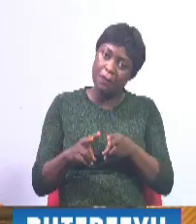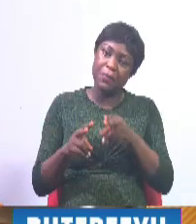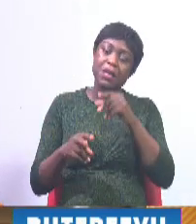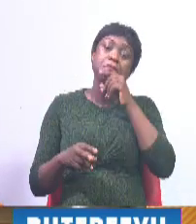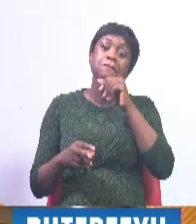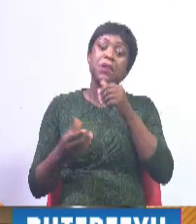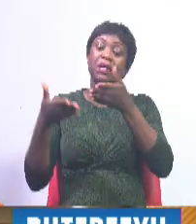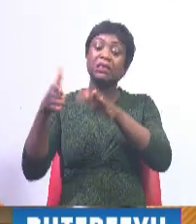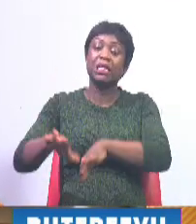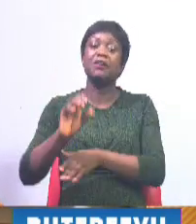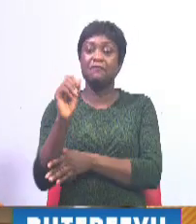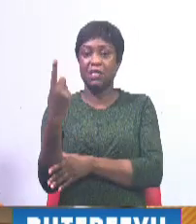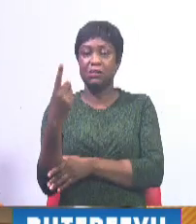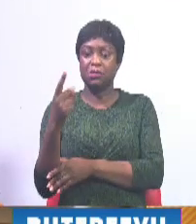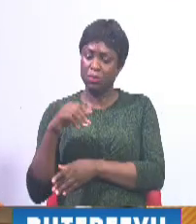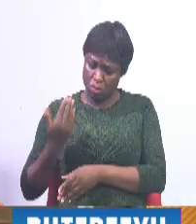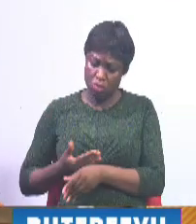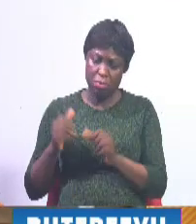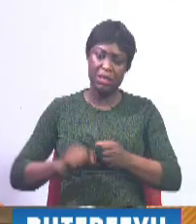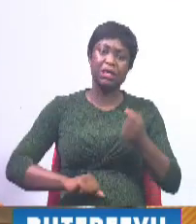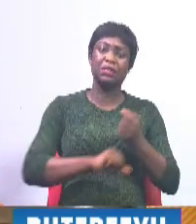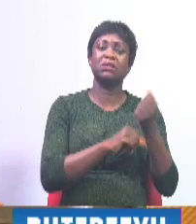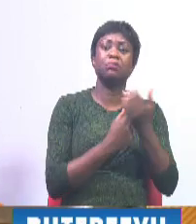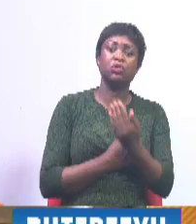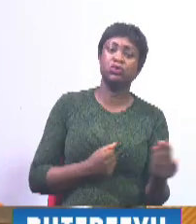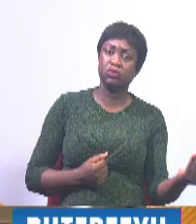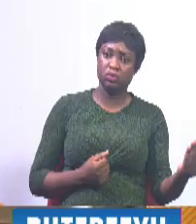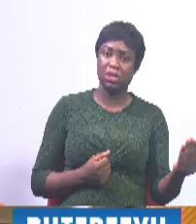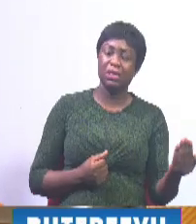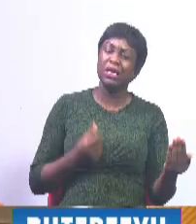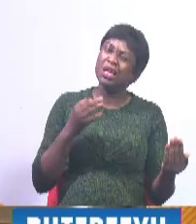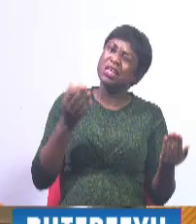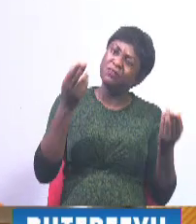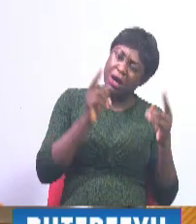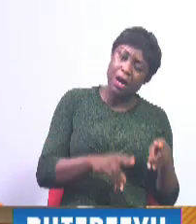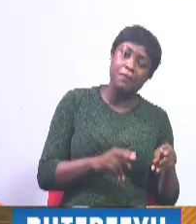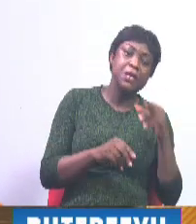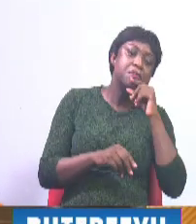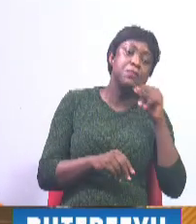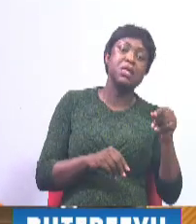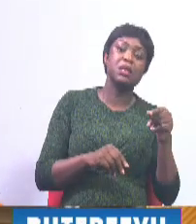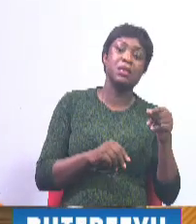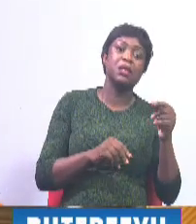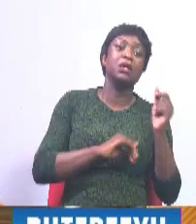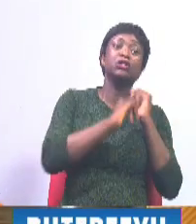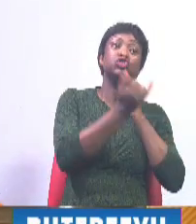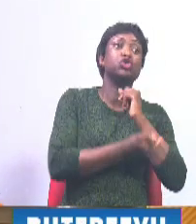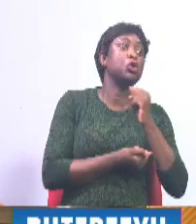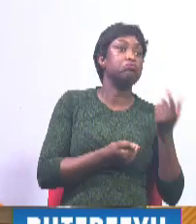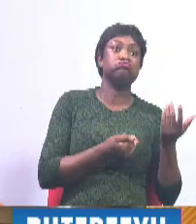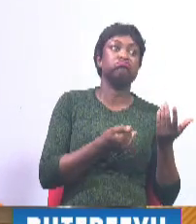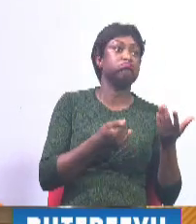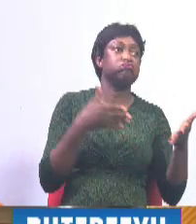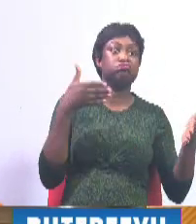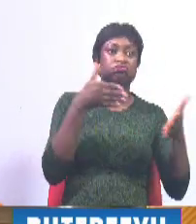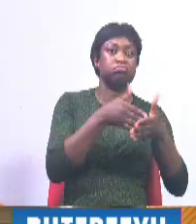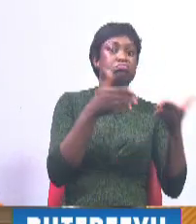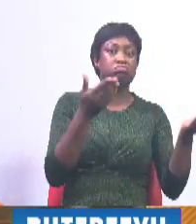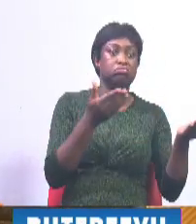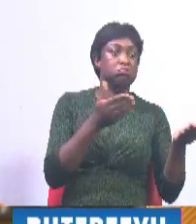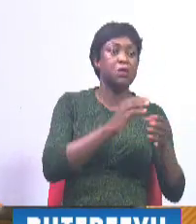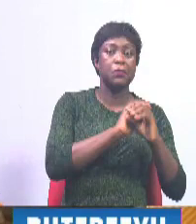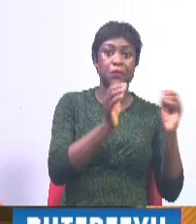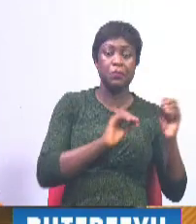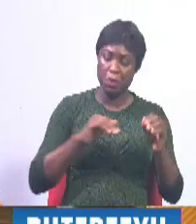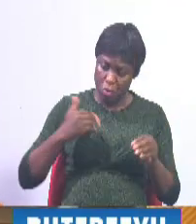kabenga asobola okuyimirirawo ku lwaki ku lw'abaana singa kijja nti omwami omulimu guweddewo ngeri omukyala asobola okuyimirirawo ku lwaki kulwamaka